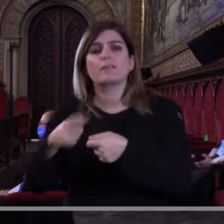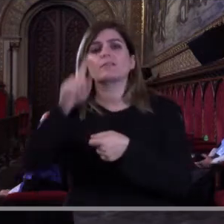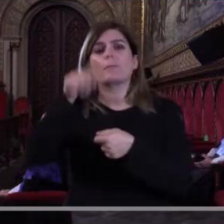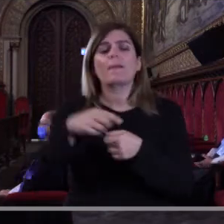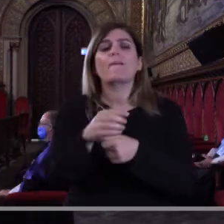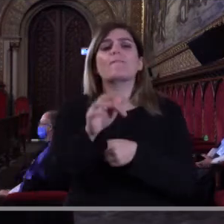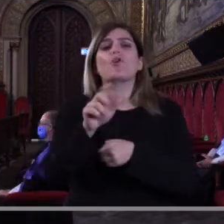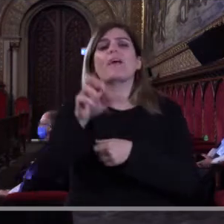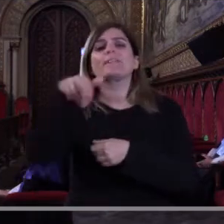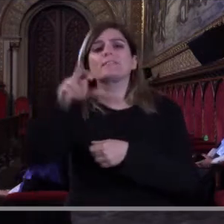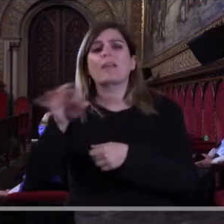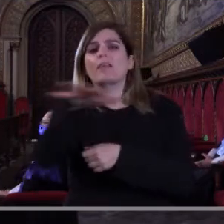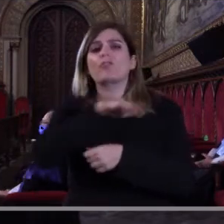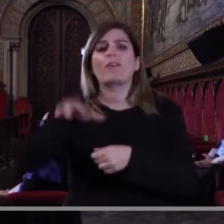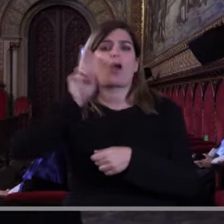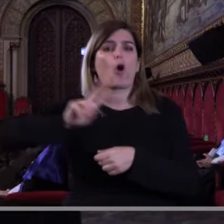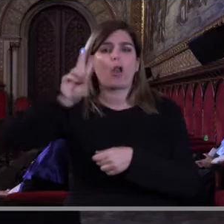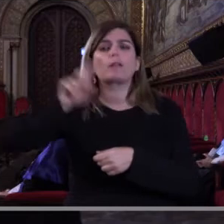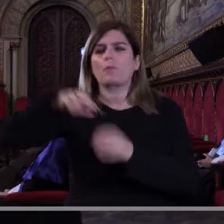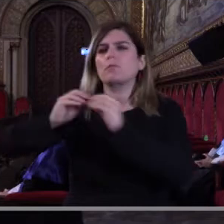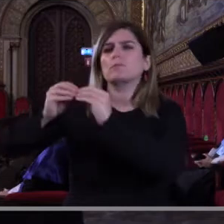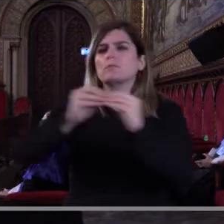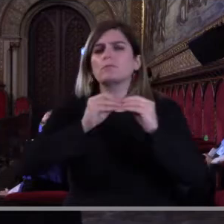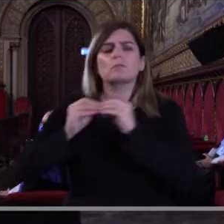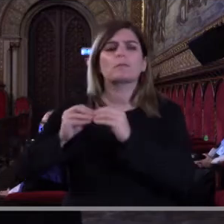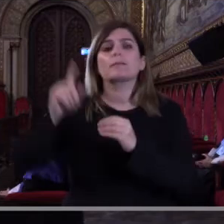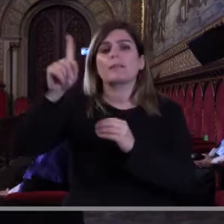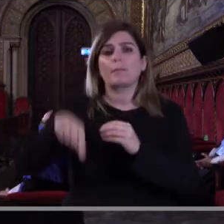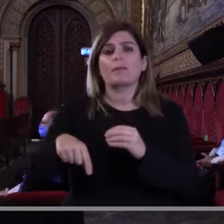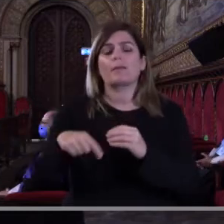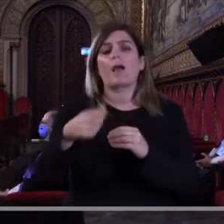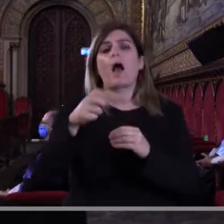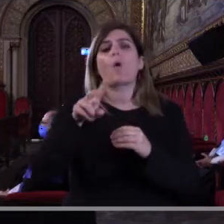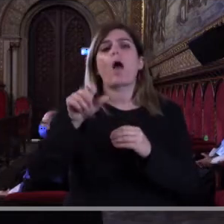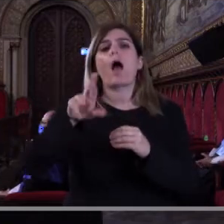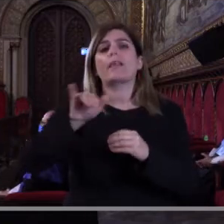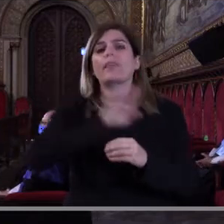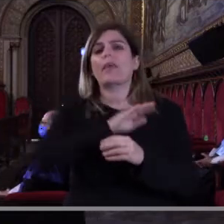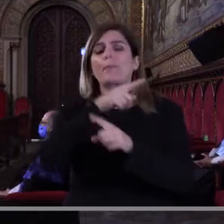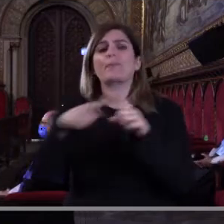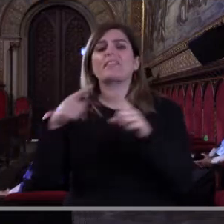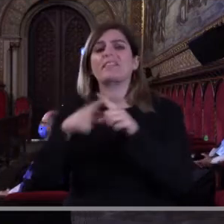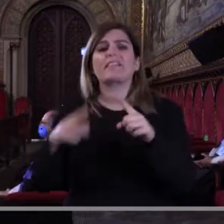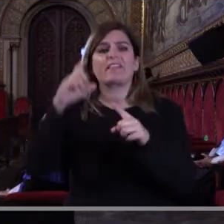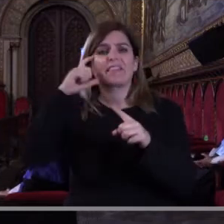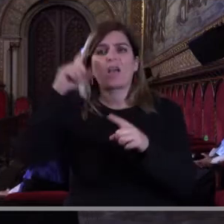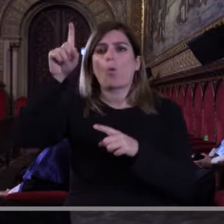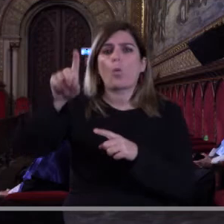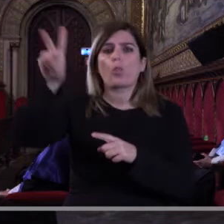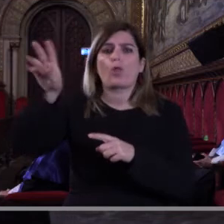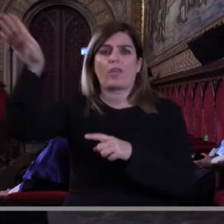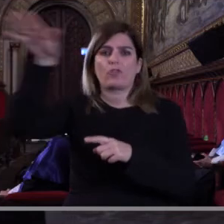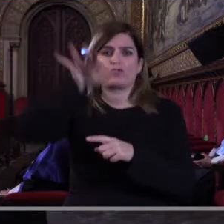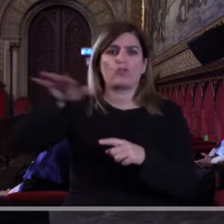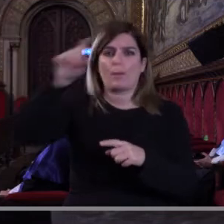i CRAI, al campus de la Diagonal, i als aularis del migdia 1 i migdia 2 del campus Mundet.